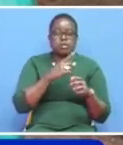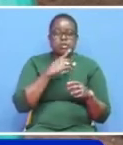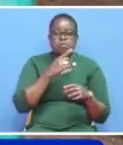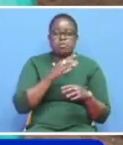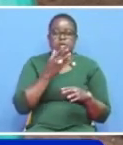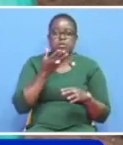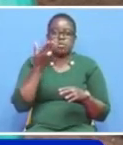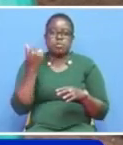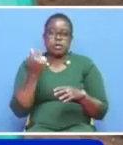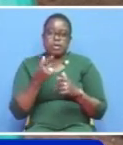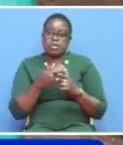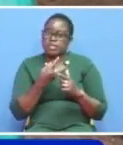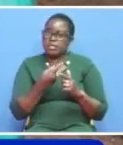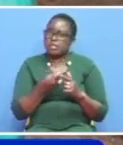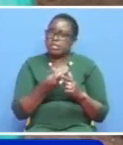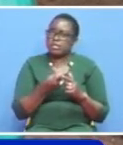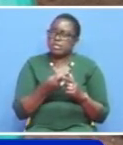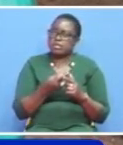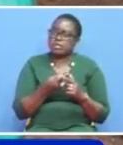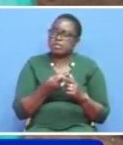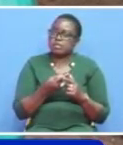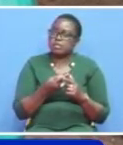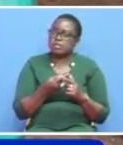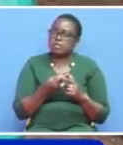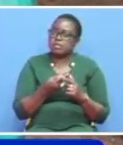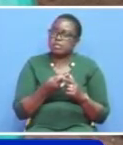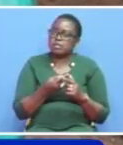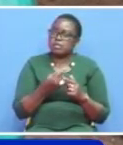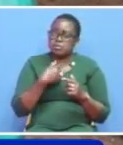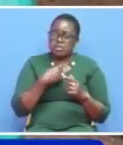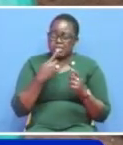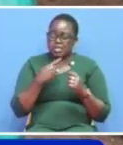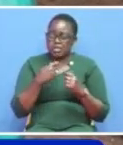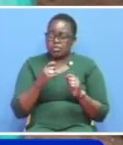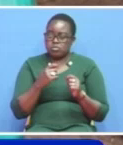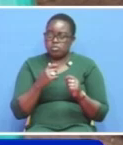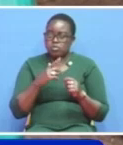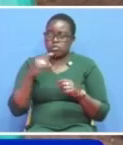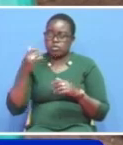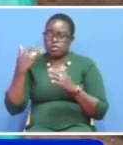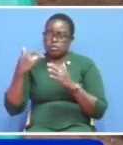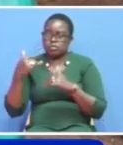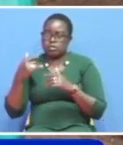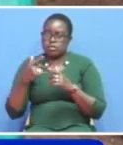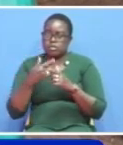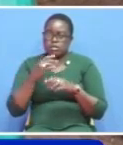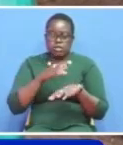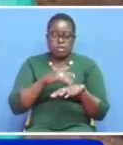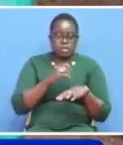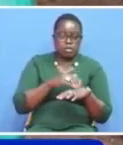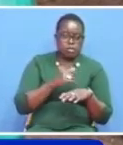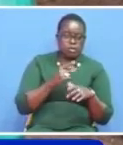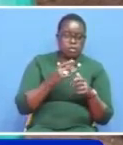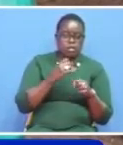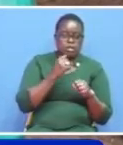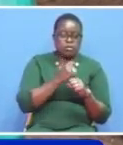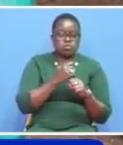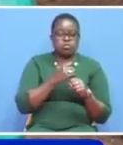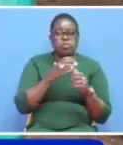Nikana nikapanga viti. Hii nikitaka kuenda kucheza na wakaniita wakanifanya